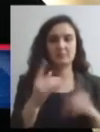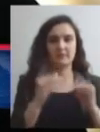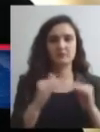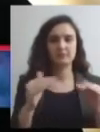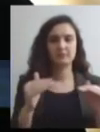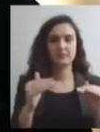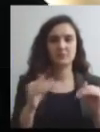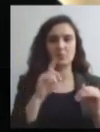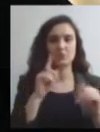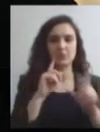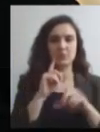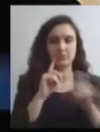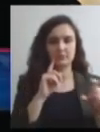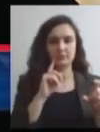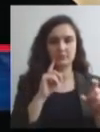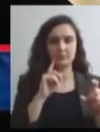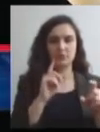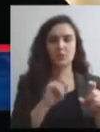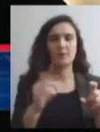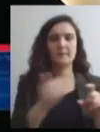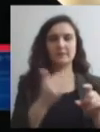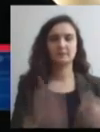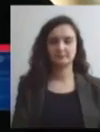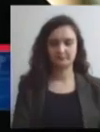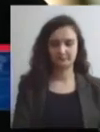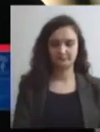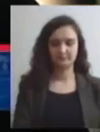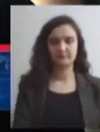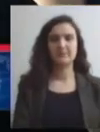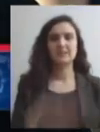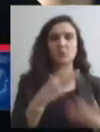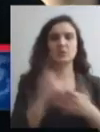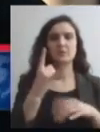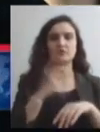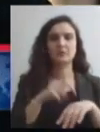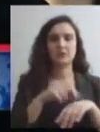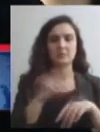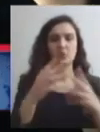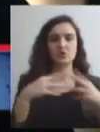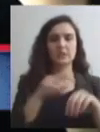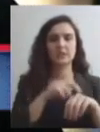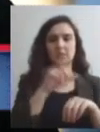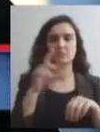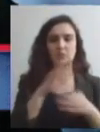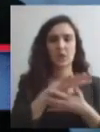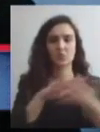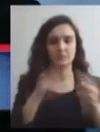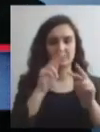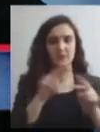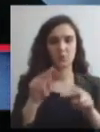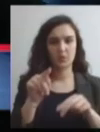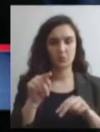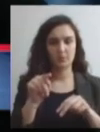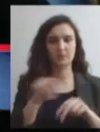ანუ მოზარდი პაციენტები, რომ მათ საკუთარი პედიატრების ან ოჯახის ექიმების მიერ უნდა გაუგრძელდეთ მეთვალყურეობა